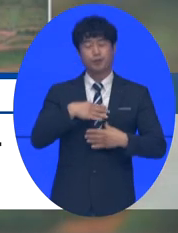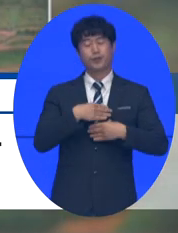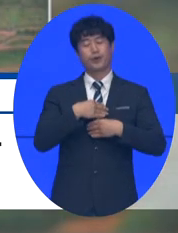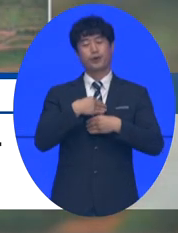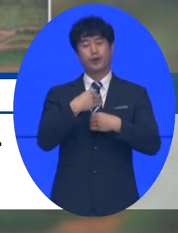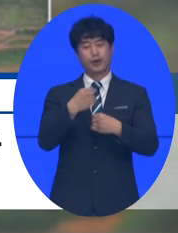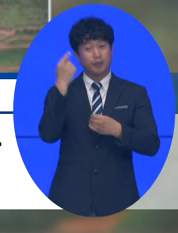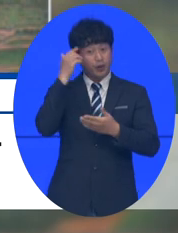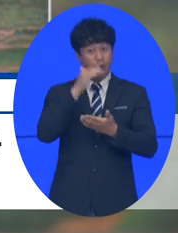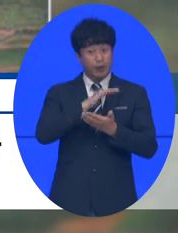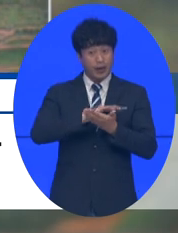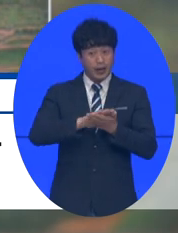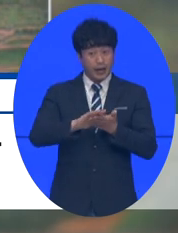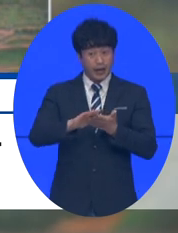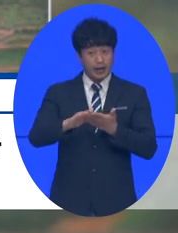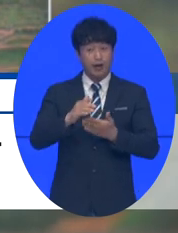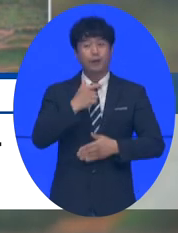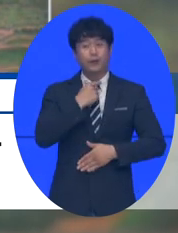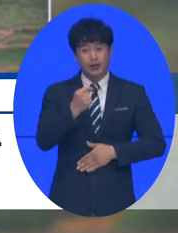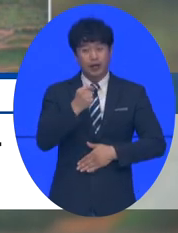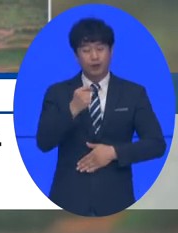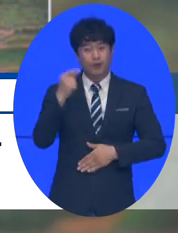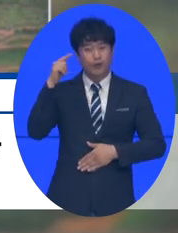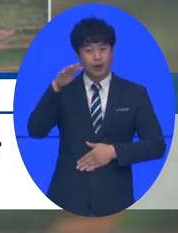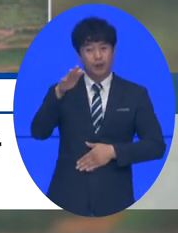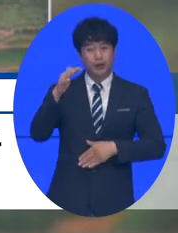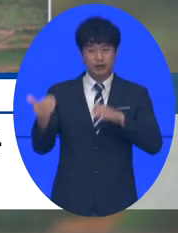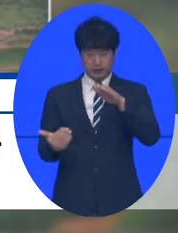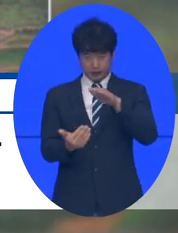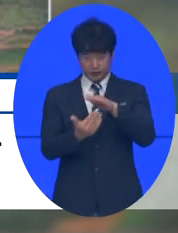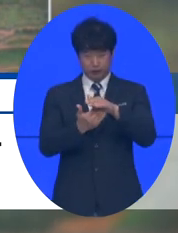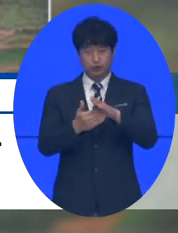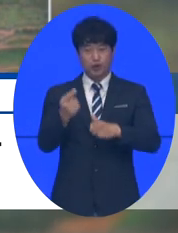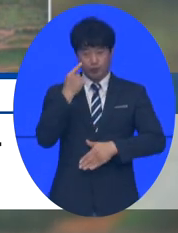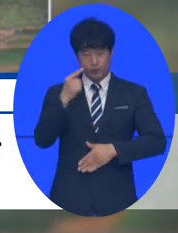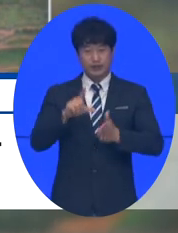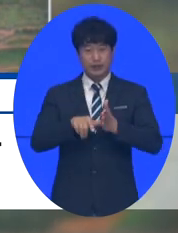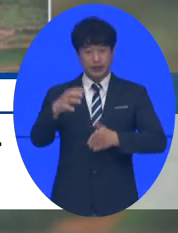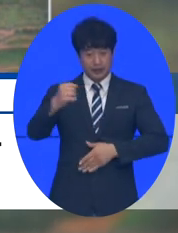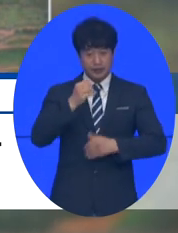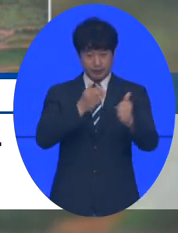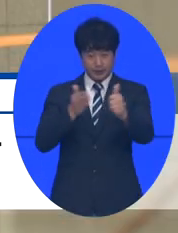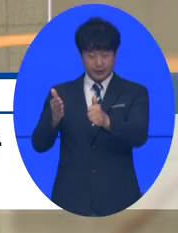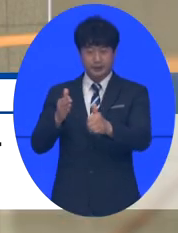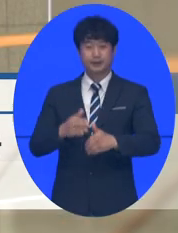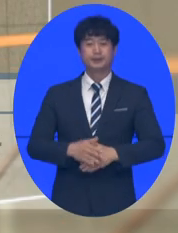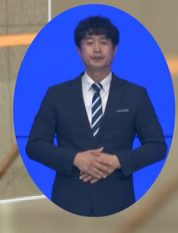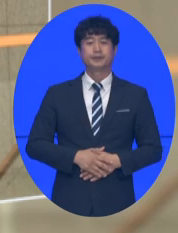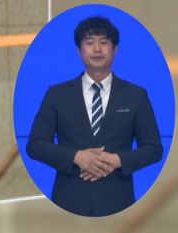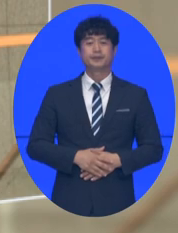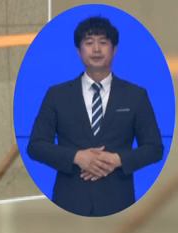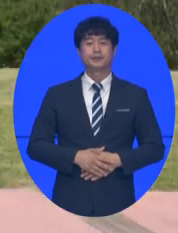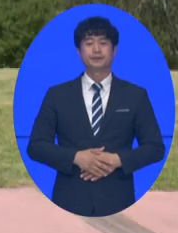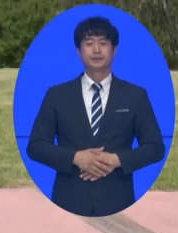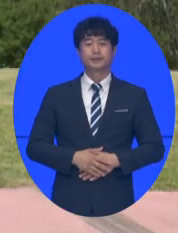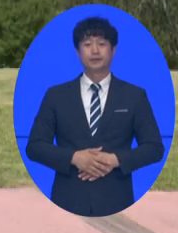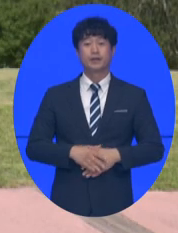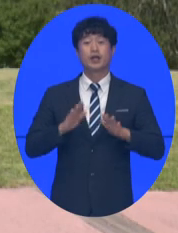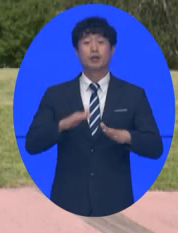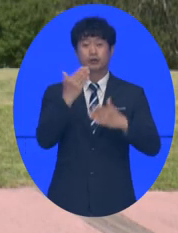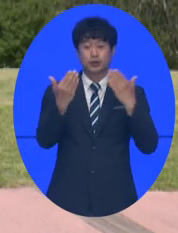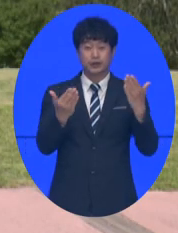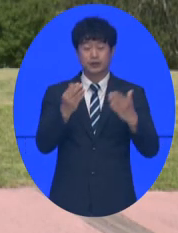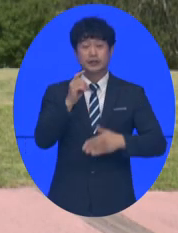다시 한번 희망하고 갈망하고 실현해보는 그러한 시간이 되었으면 합니다.